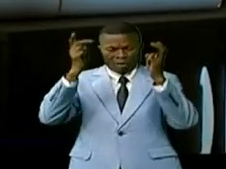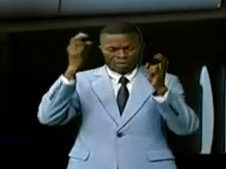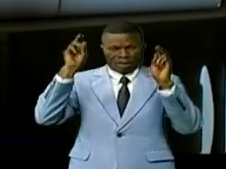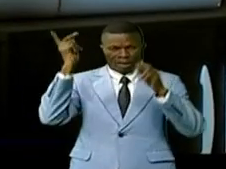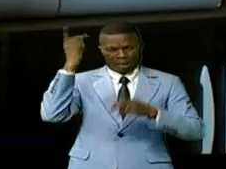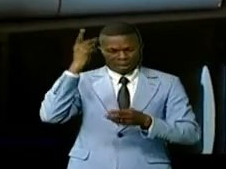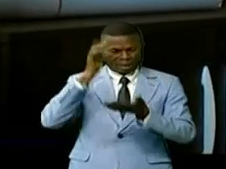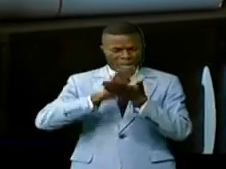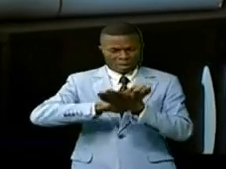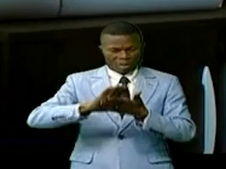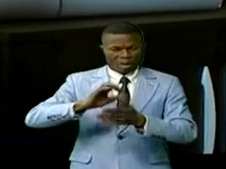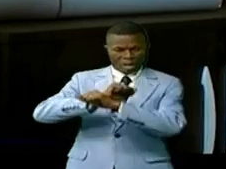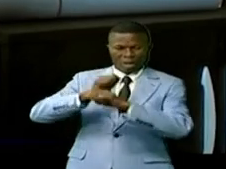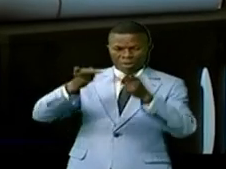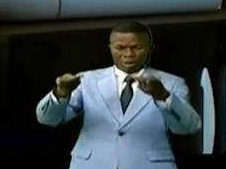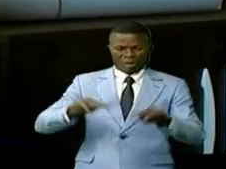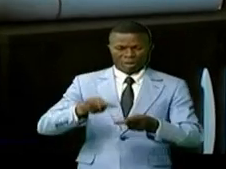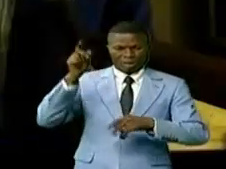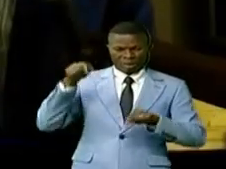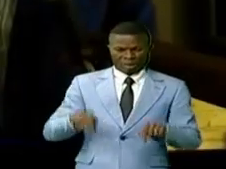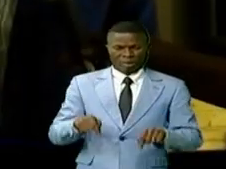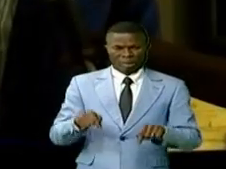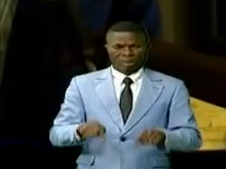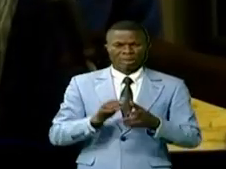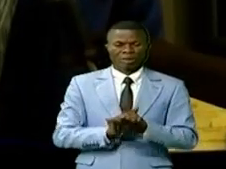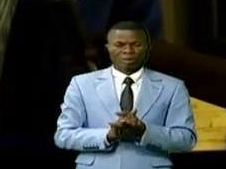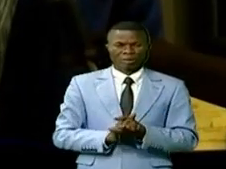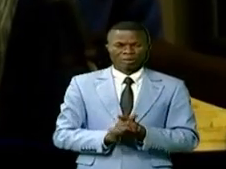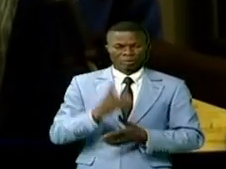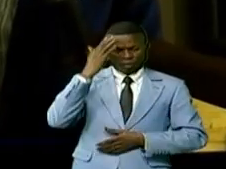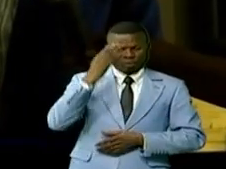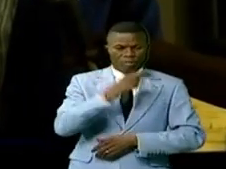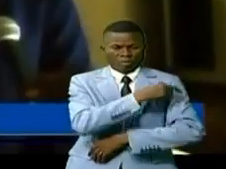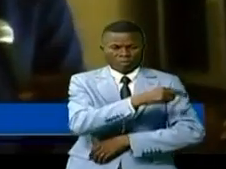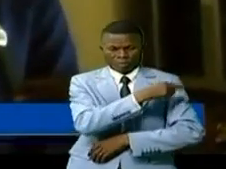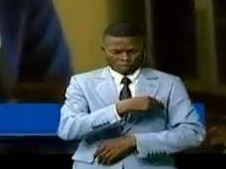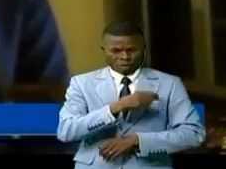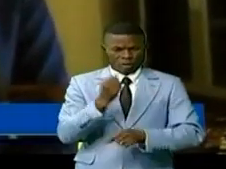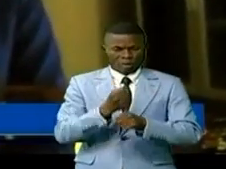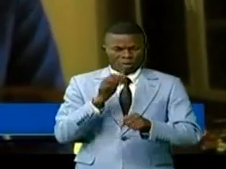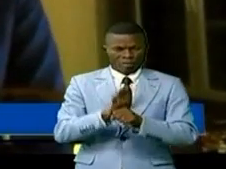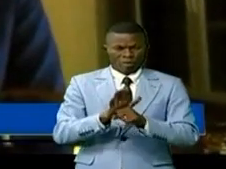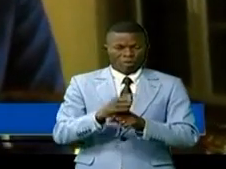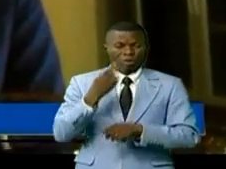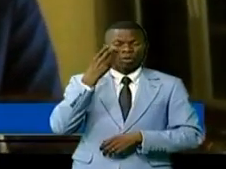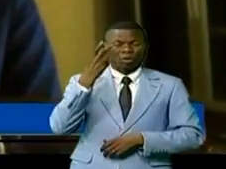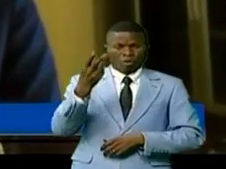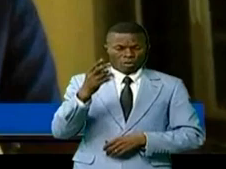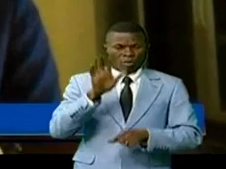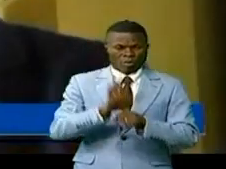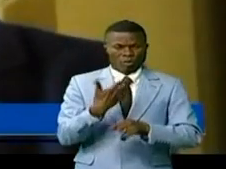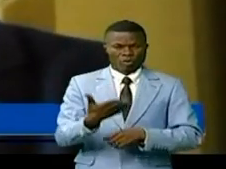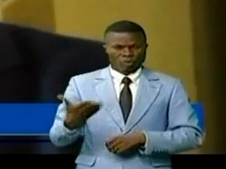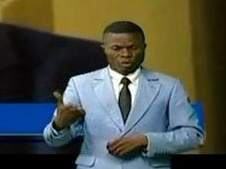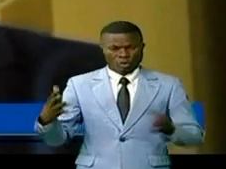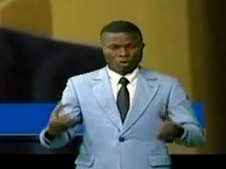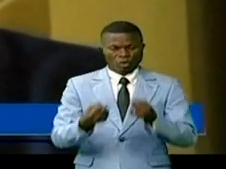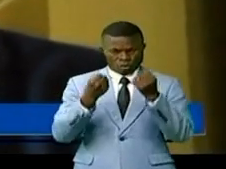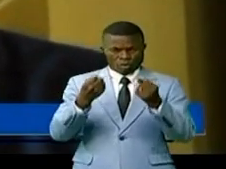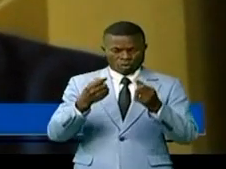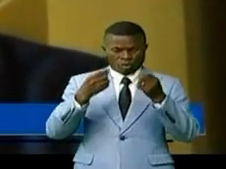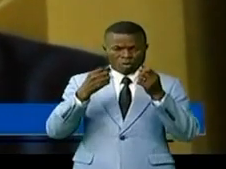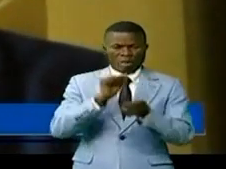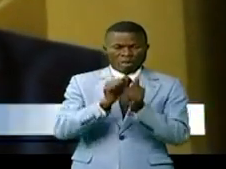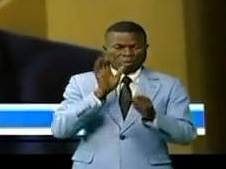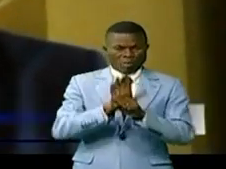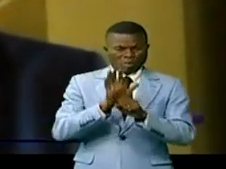protection de l'environnement dans la ville-province Kinshasa. On sait que la Croix-Rouge fait beaucoup. J'ai découvert beaucoup de choses. Nous avons des défis dans